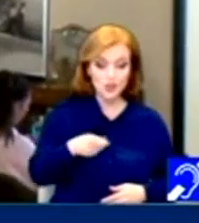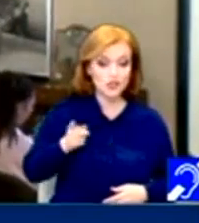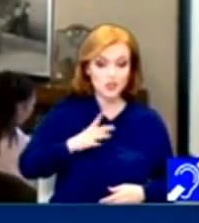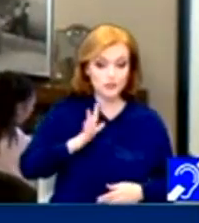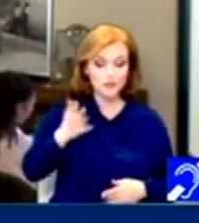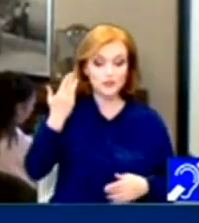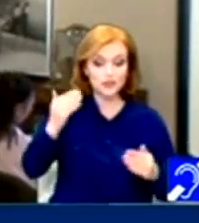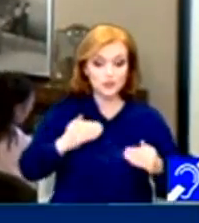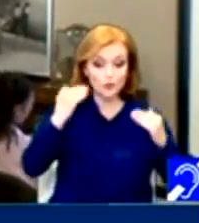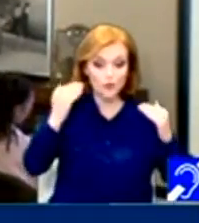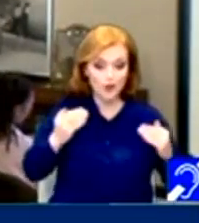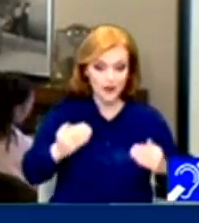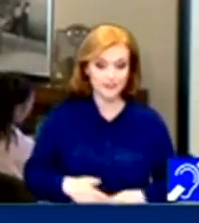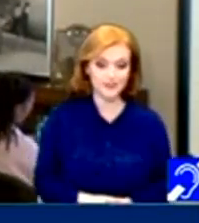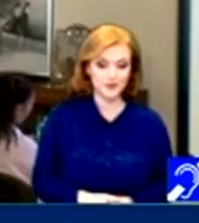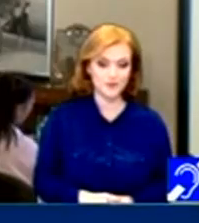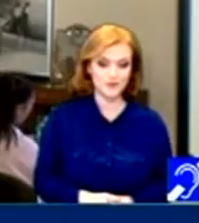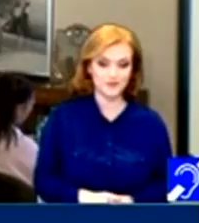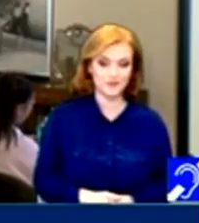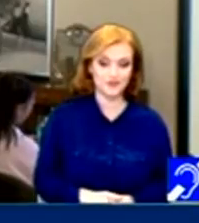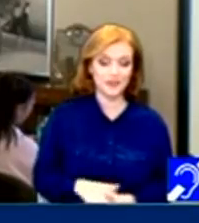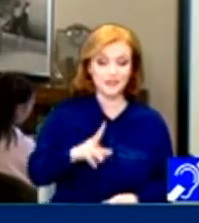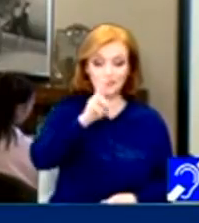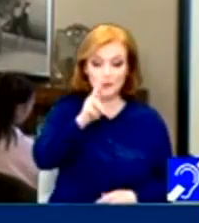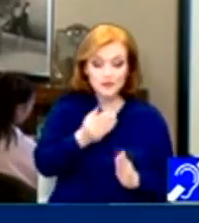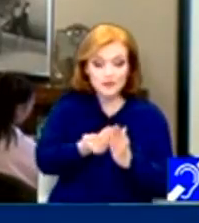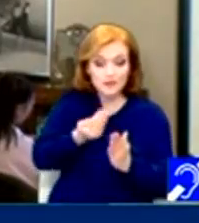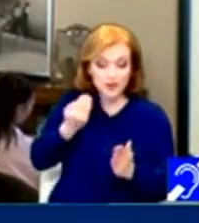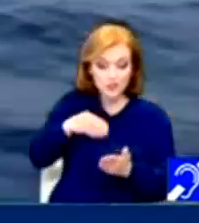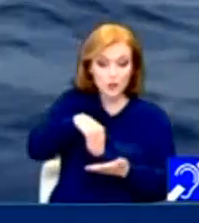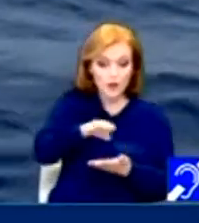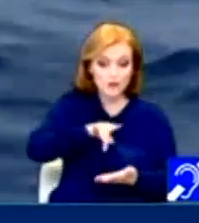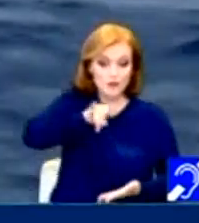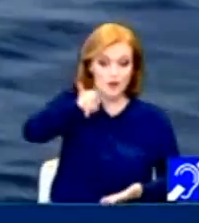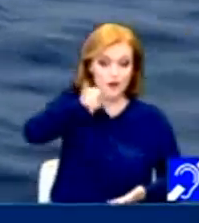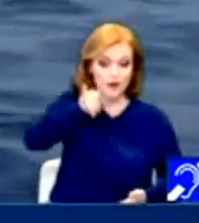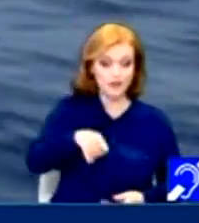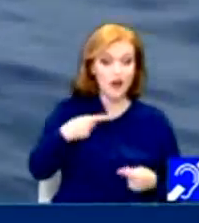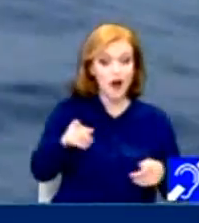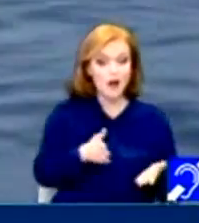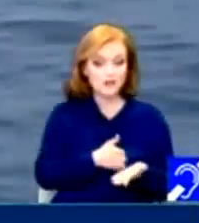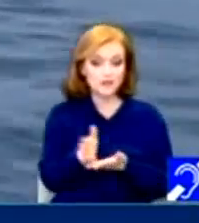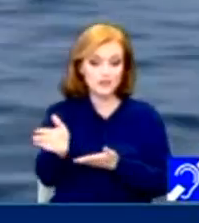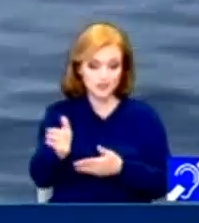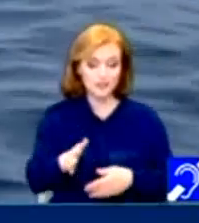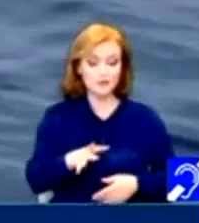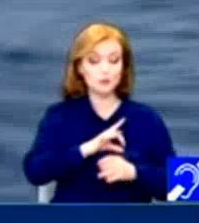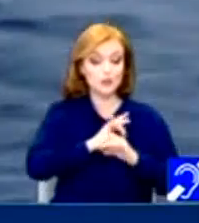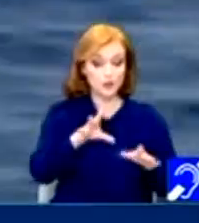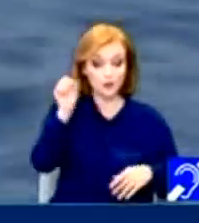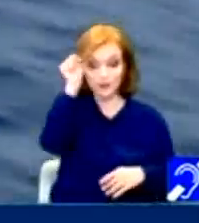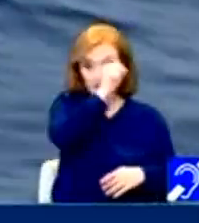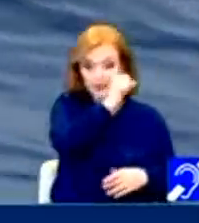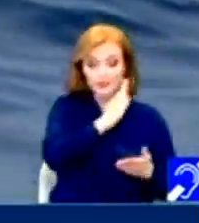you wait, the price become more expensive. So I would say latest 2 months in advance before you're flying. Alte destinații populare pentru sărbătorile de